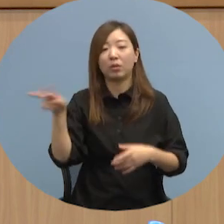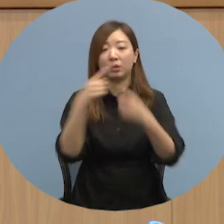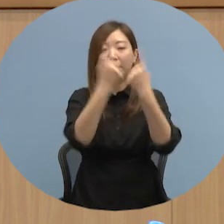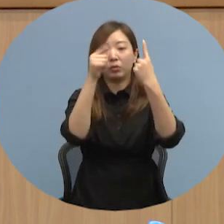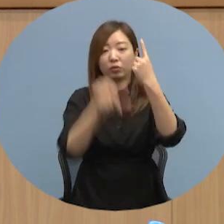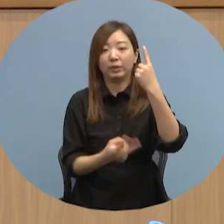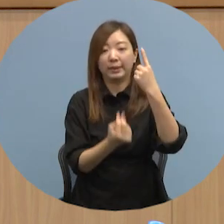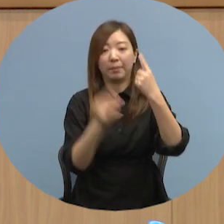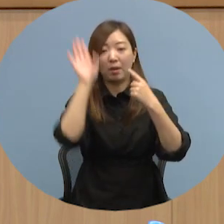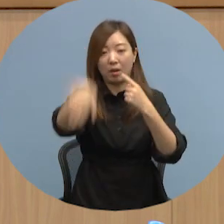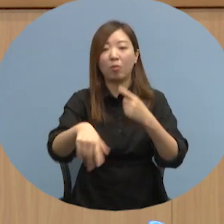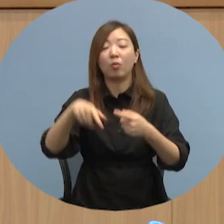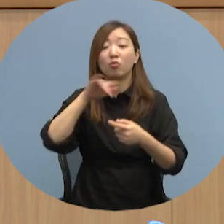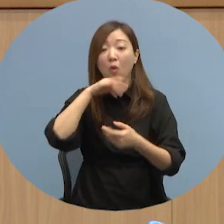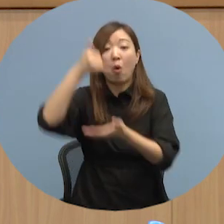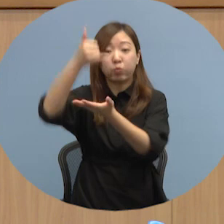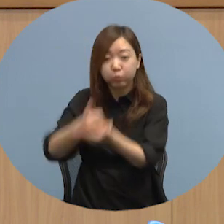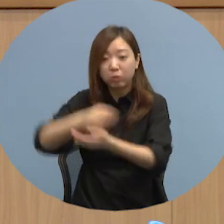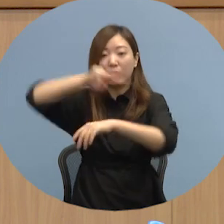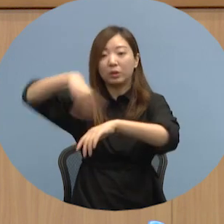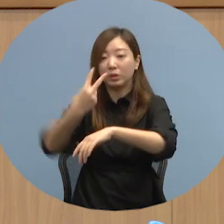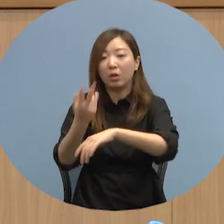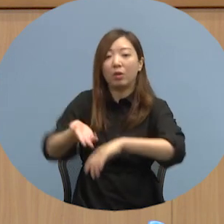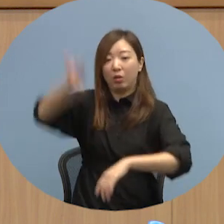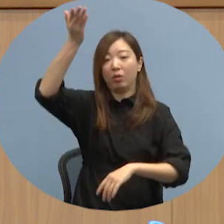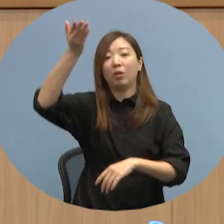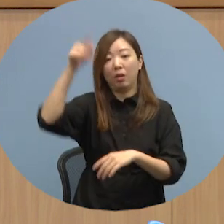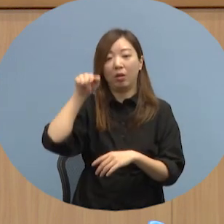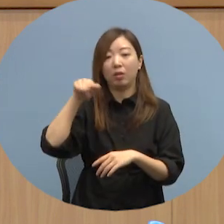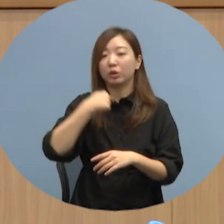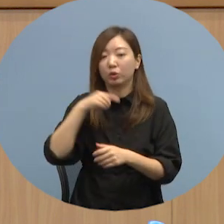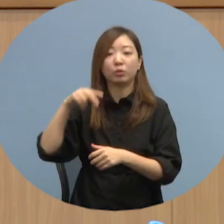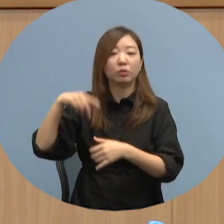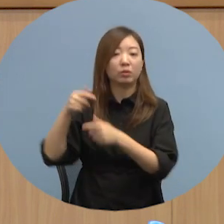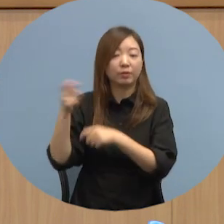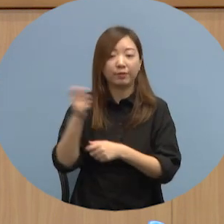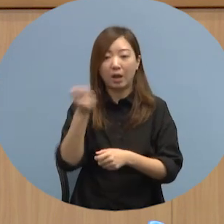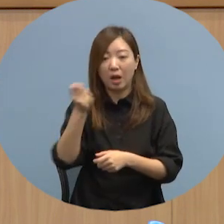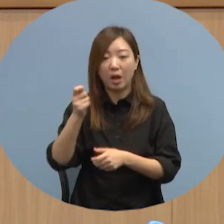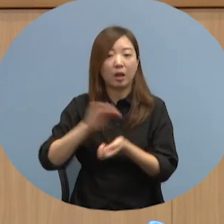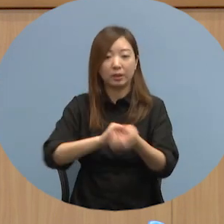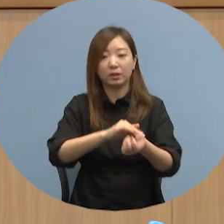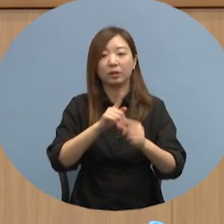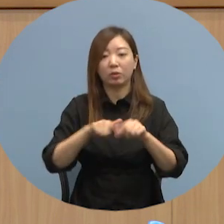後喺嗰度逗留過2個小時以上咧，都需要接受檢測嘅，盡快。